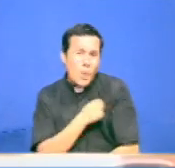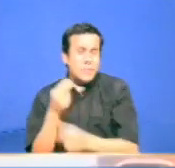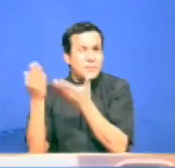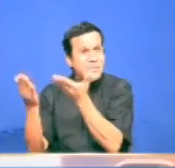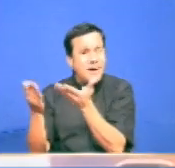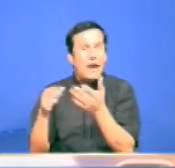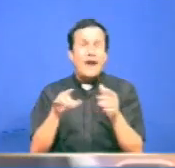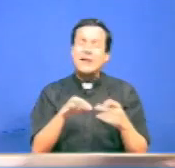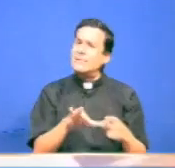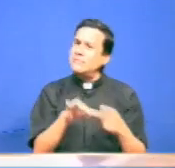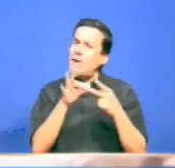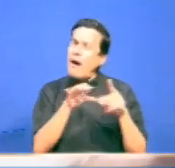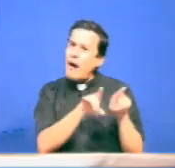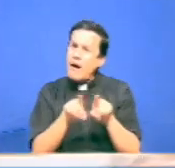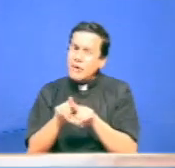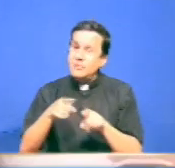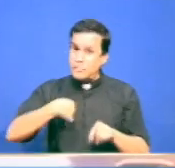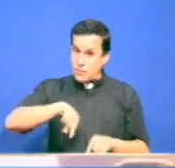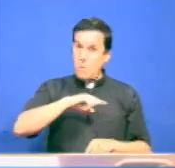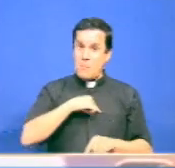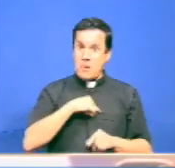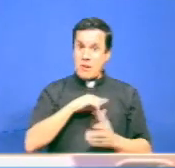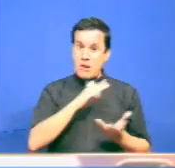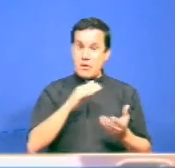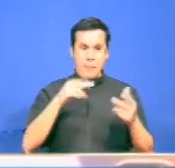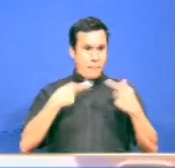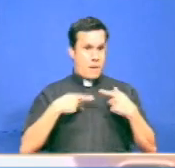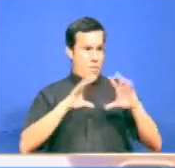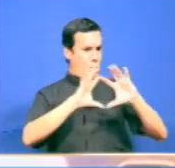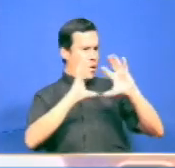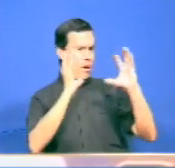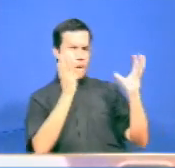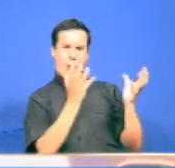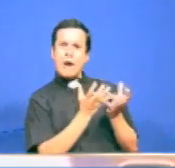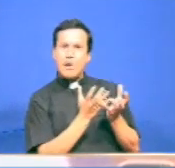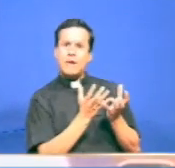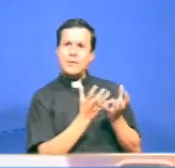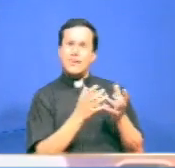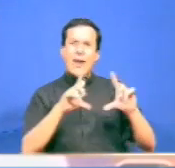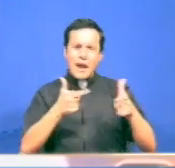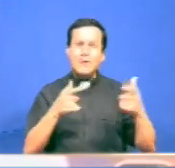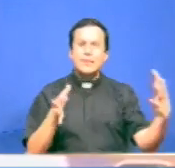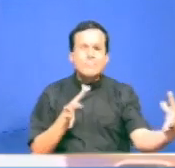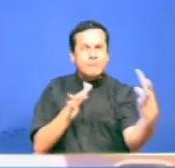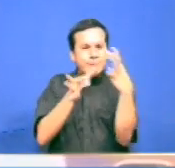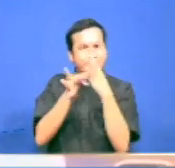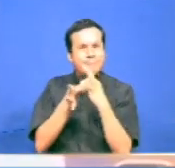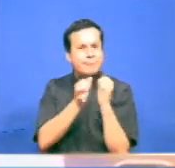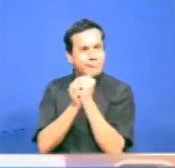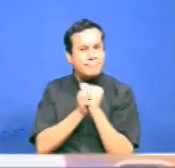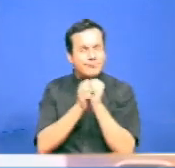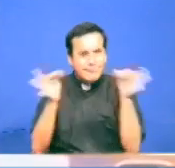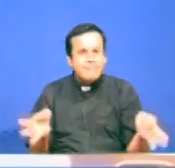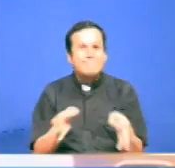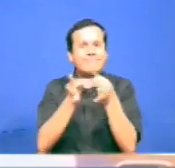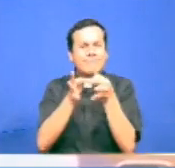zaidi sisi ambao sote kama dunia nzima tuunganishwa ibada hii tuweze kusali kwa